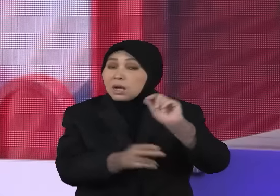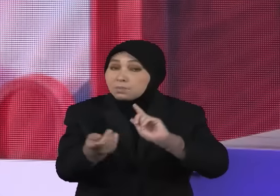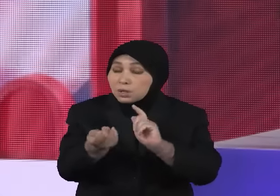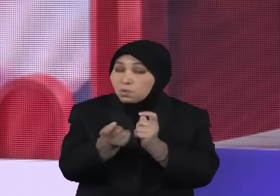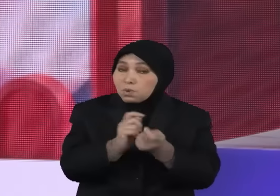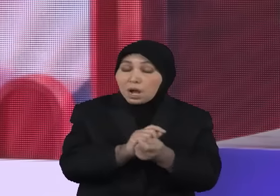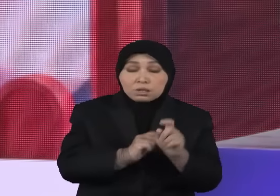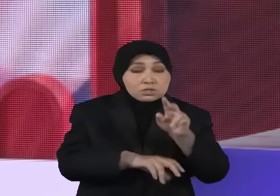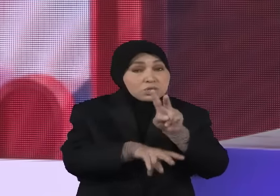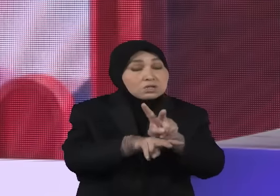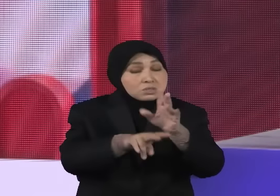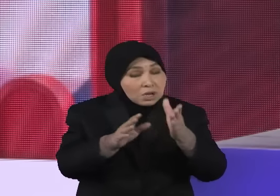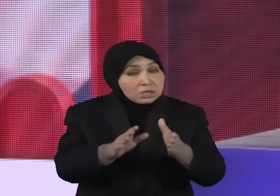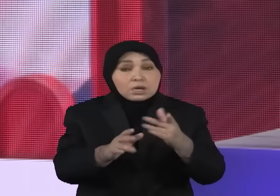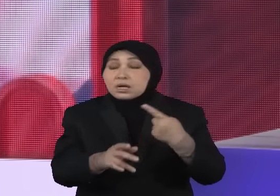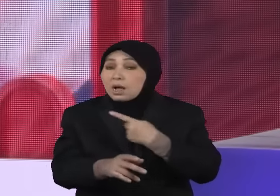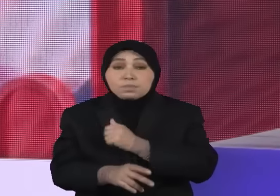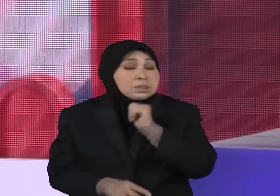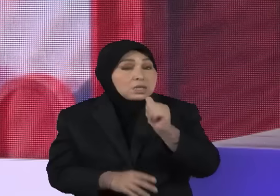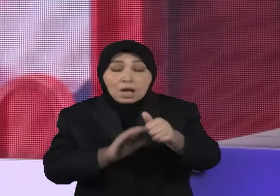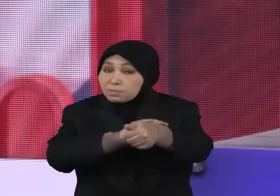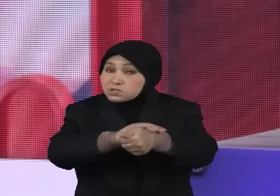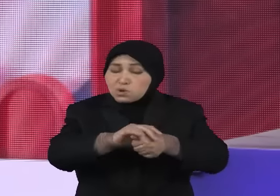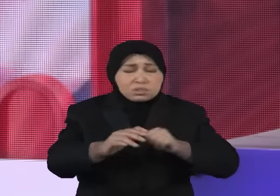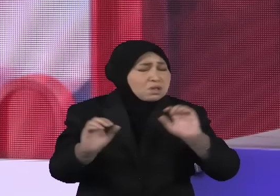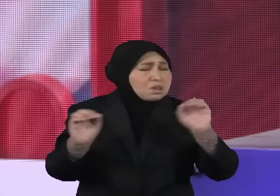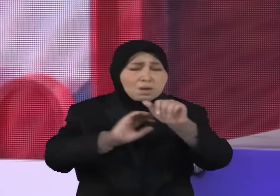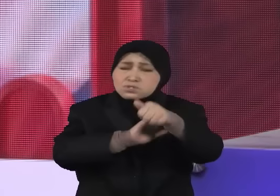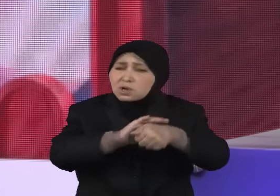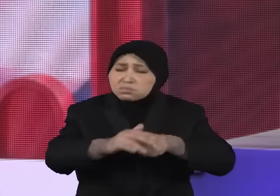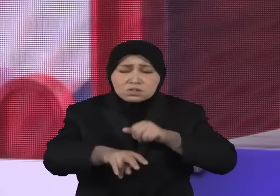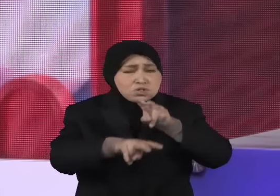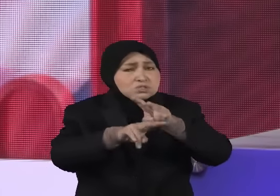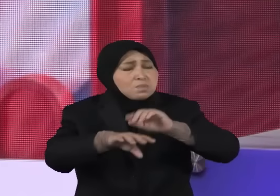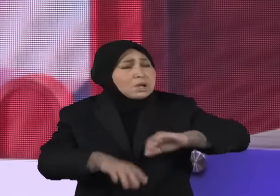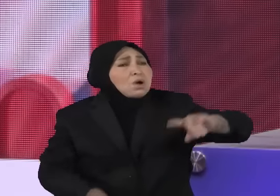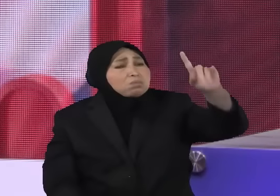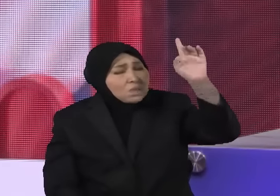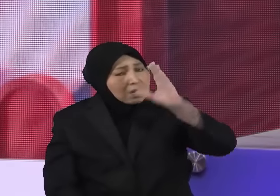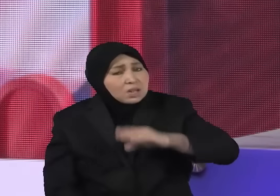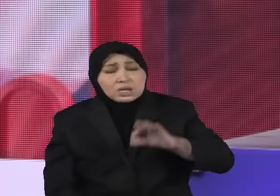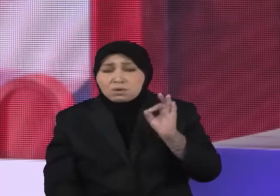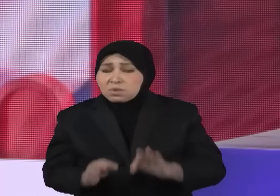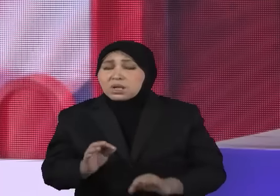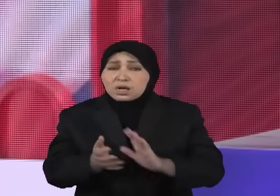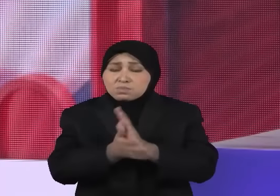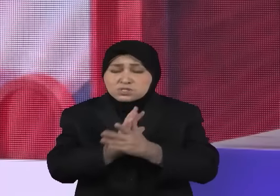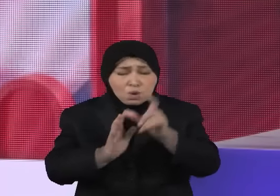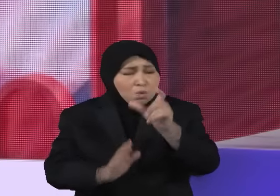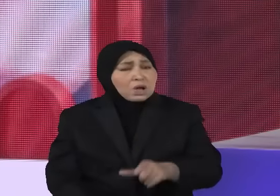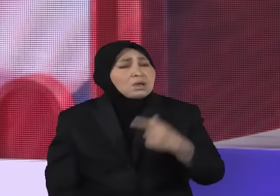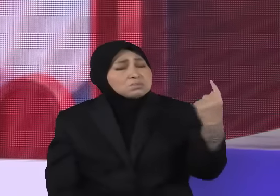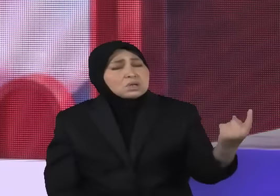ya kesaksian ini, dan kami tidak menyembunyikan kesaksian kepada Allah, dan kalau tidak akan menjadi orang yang